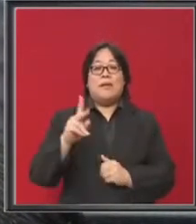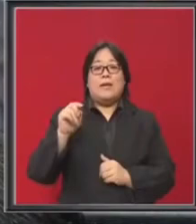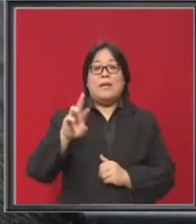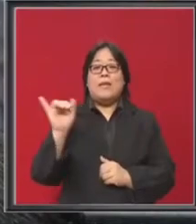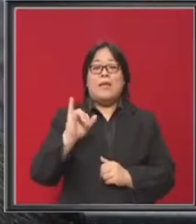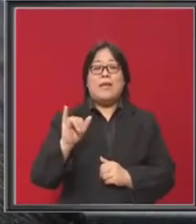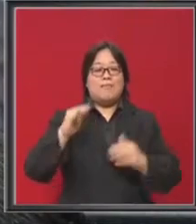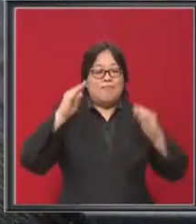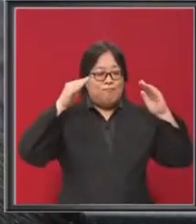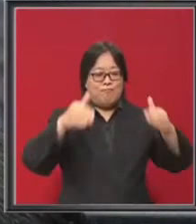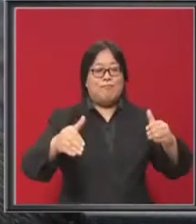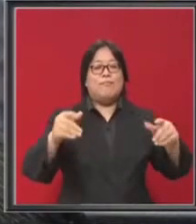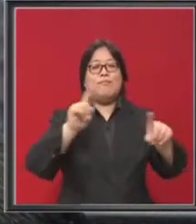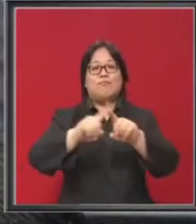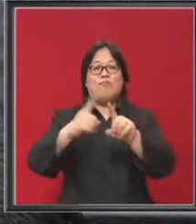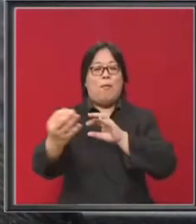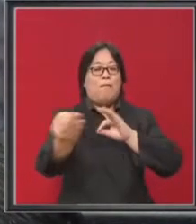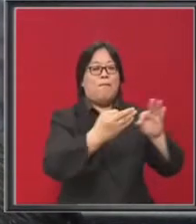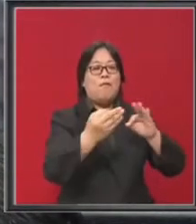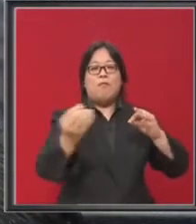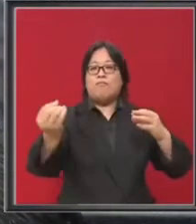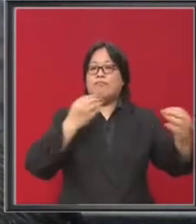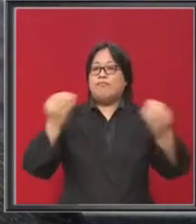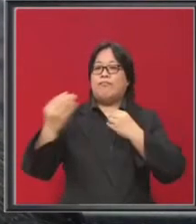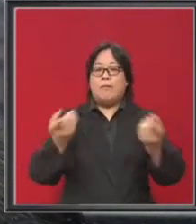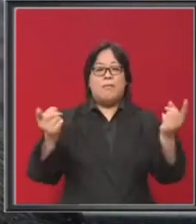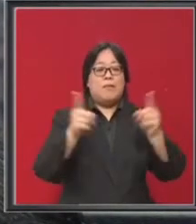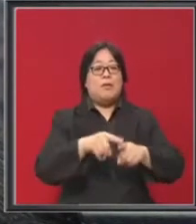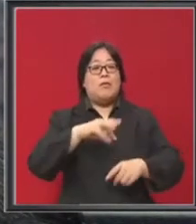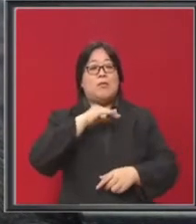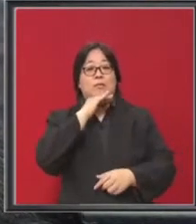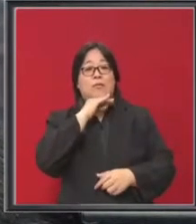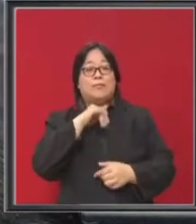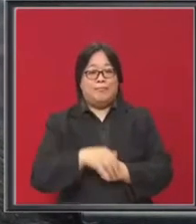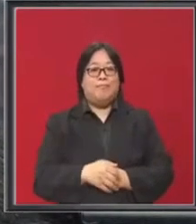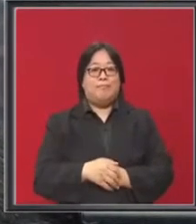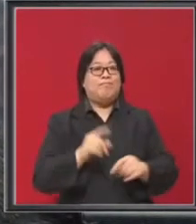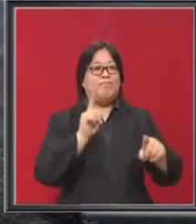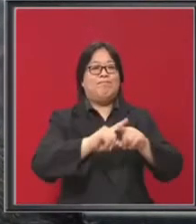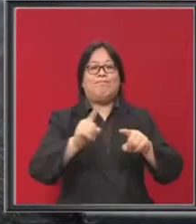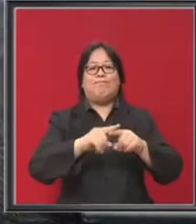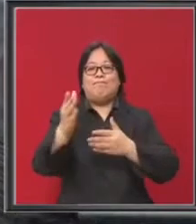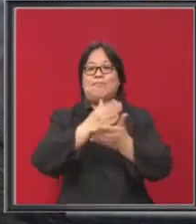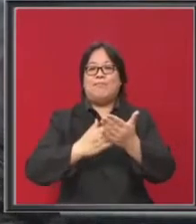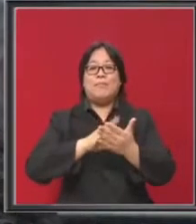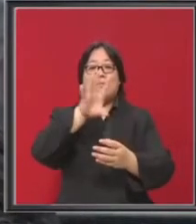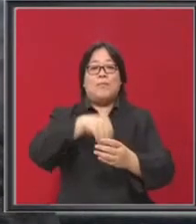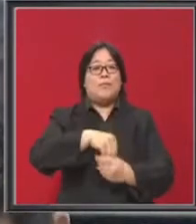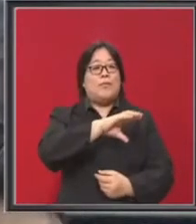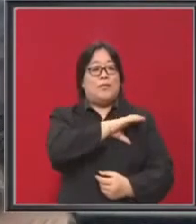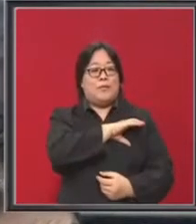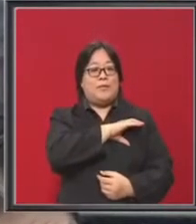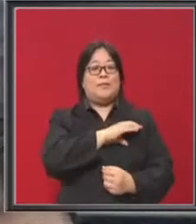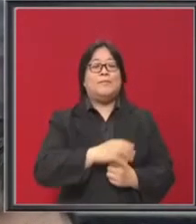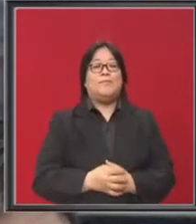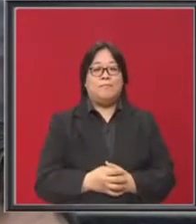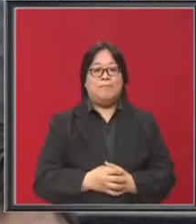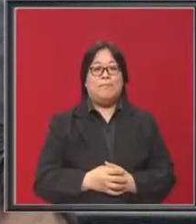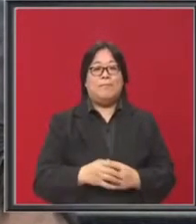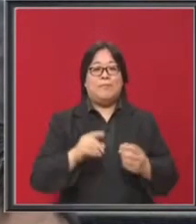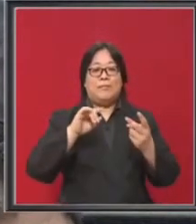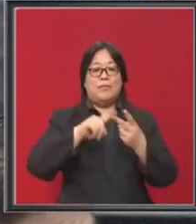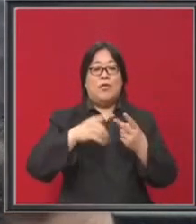mengambil perhatian segala maklum balas dan ibu berkenaan insiden pencemaran ini DPR pelbagai pihak termasuk polis diraja Malaysia